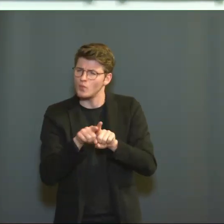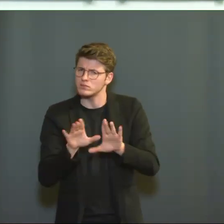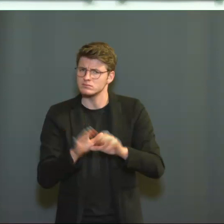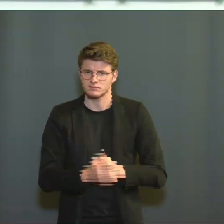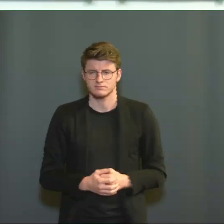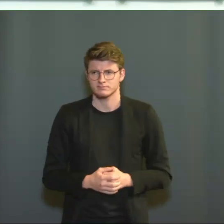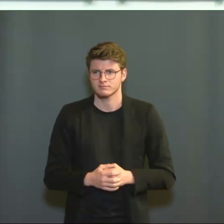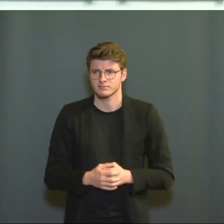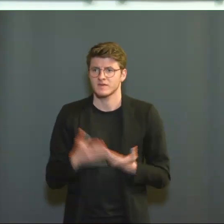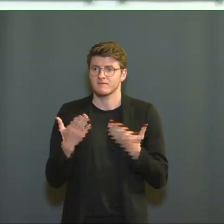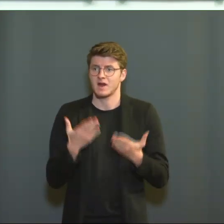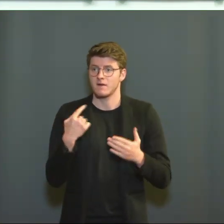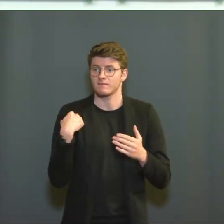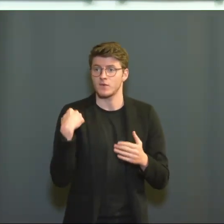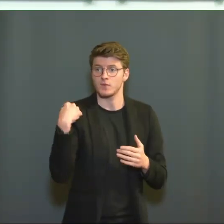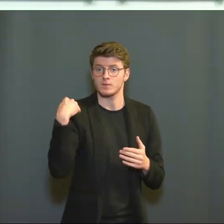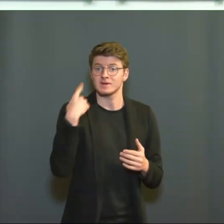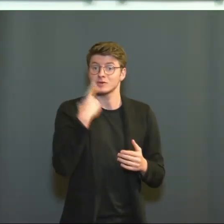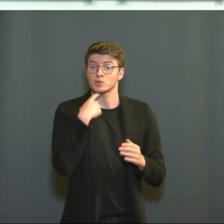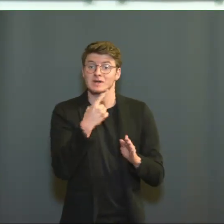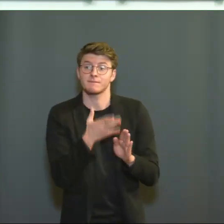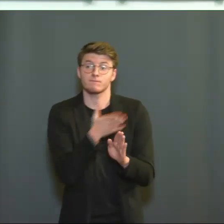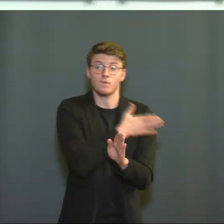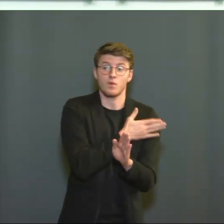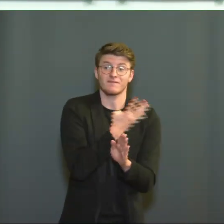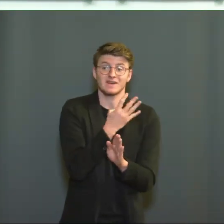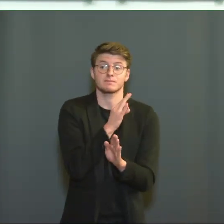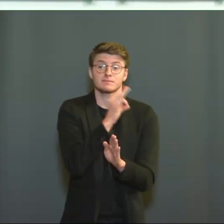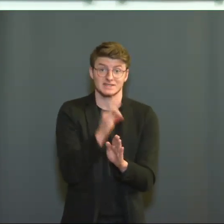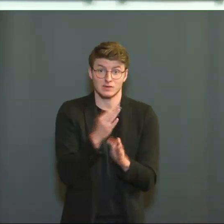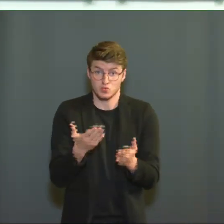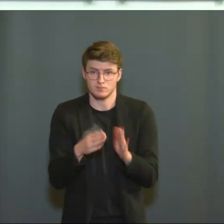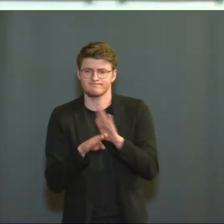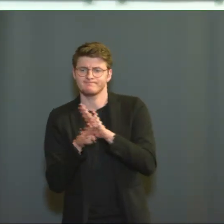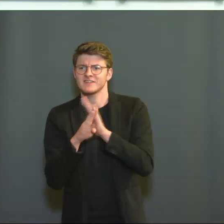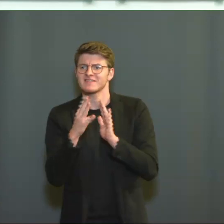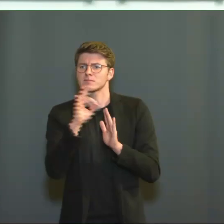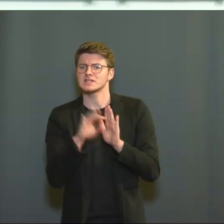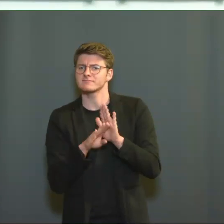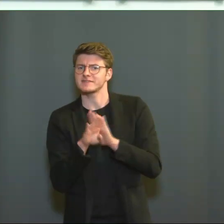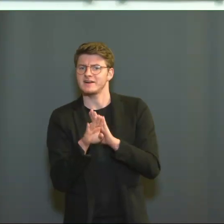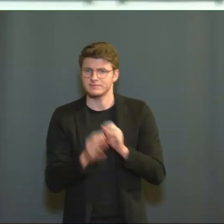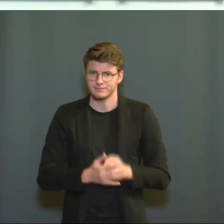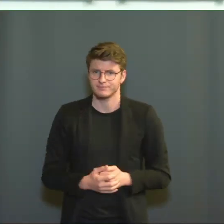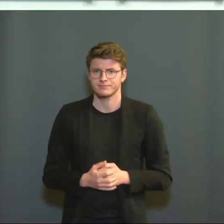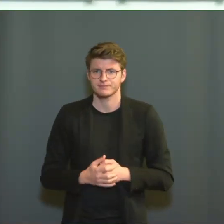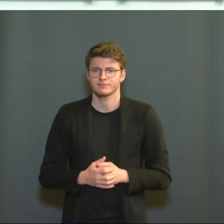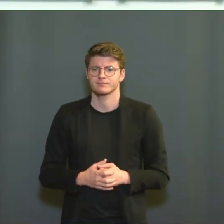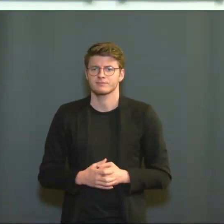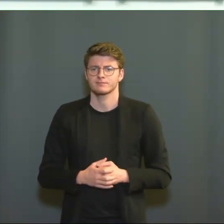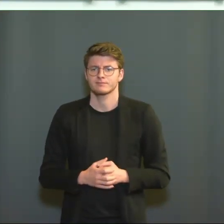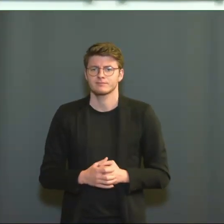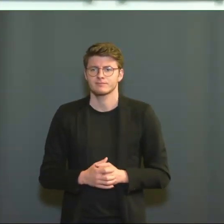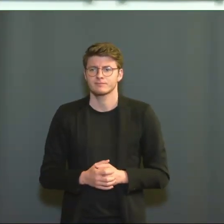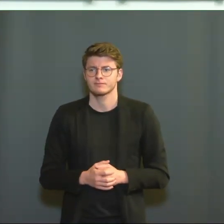Brussel nog slechts 4% meer nieuwe gevallen vastgesteld. Het percentage positieve testen